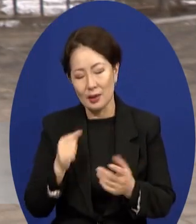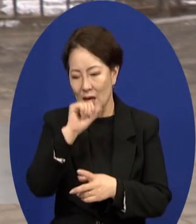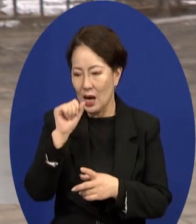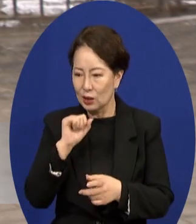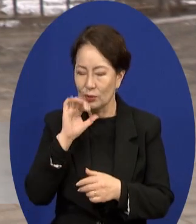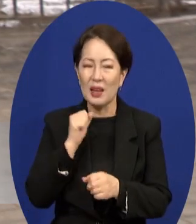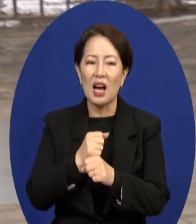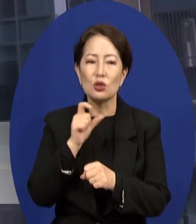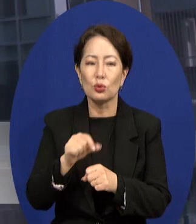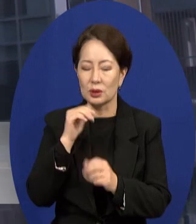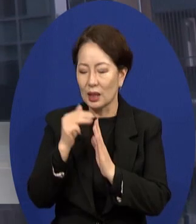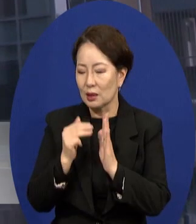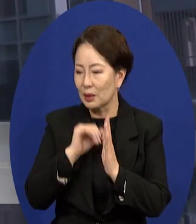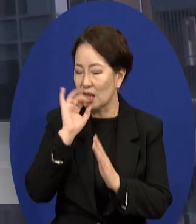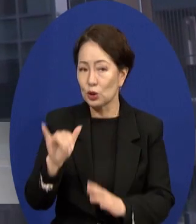Алтны үнээс тайлбар авлаа.